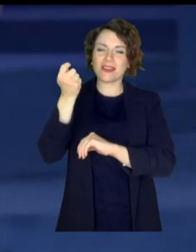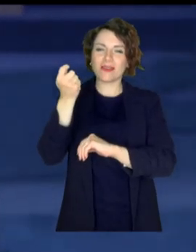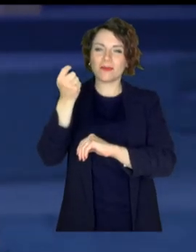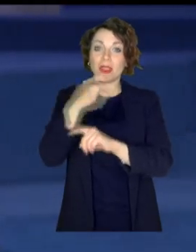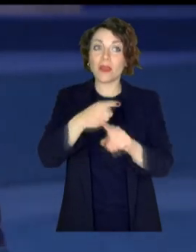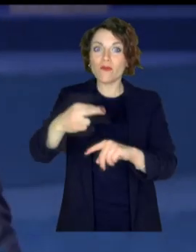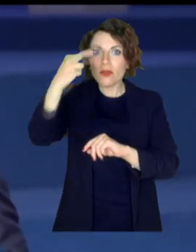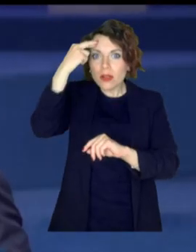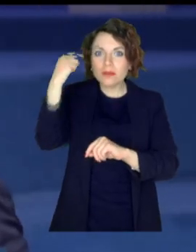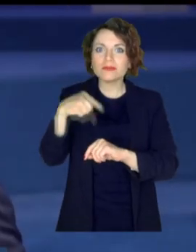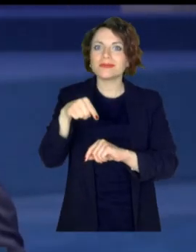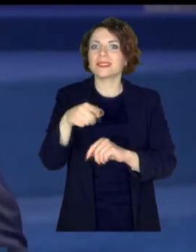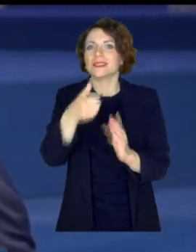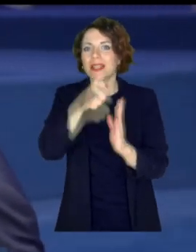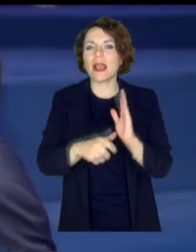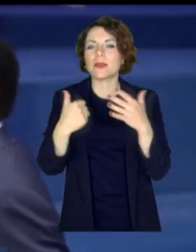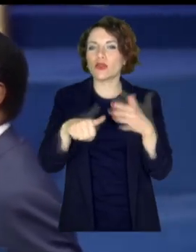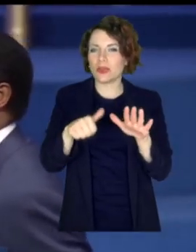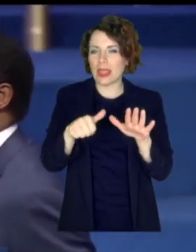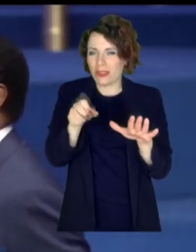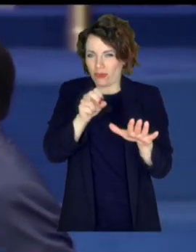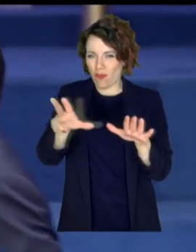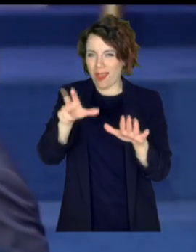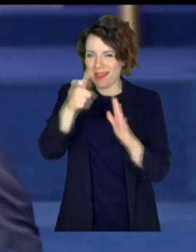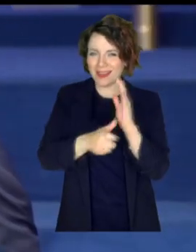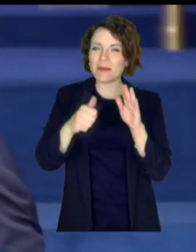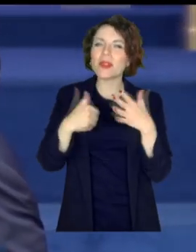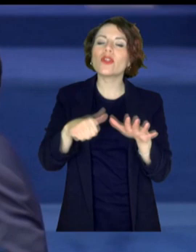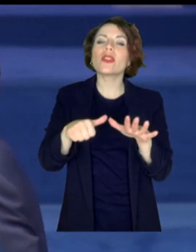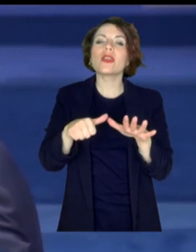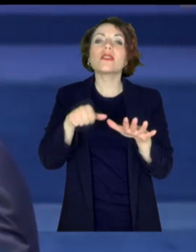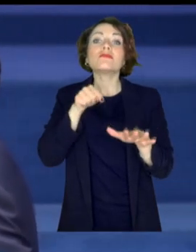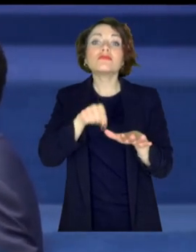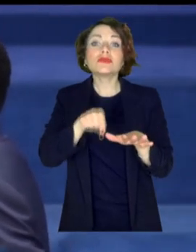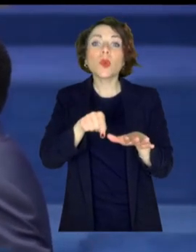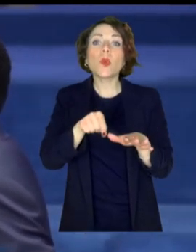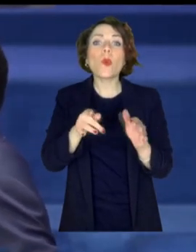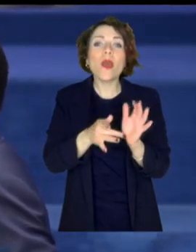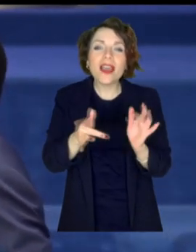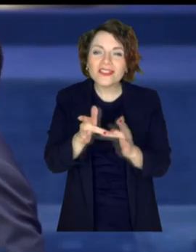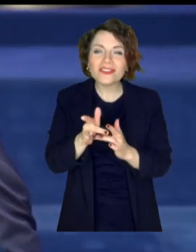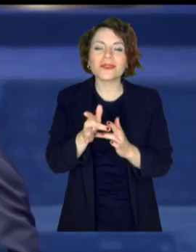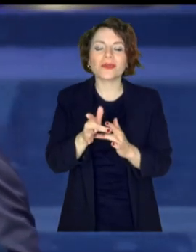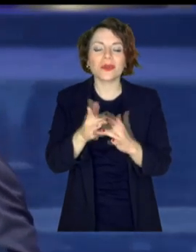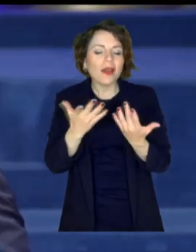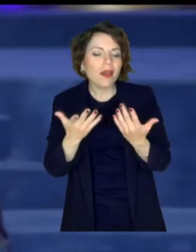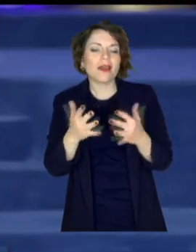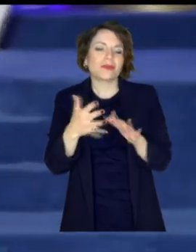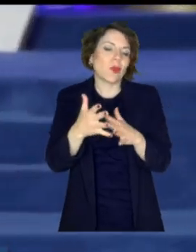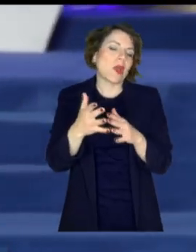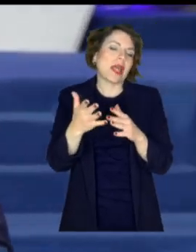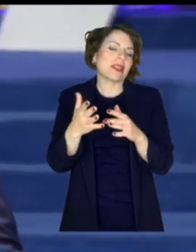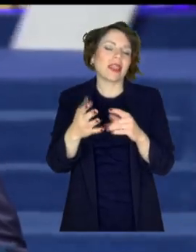Ricordatevi, questo è il capitolo 16 del Vangelo di Giovanni. E a questo punto Gesù si stava preparando per